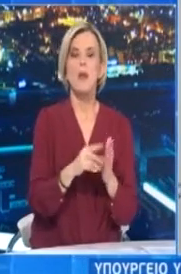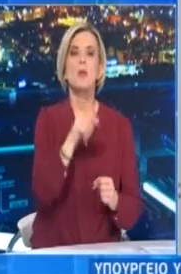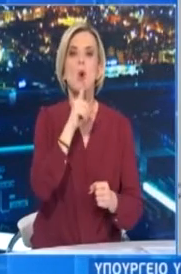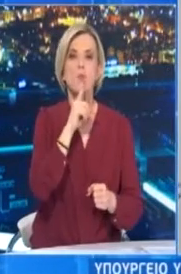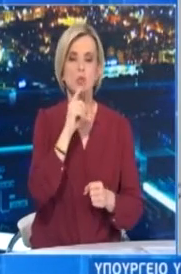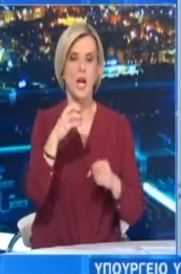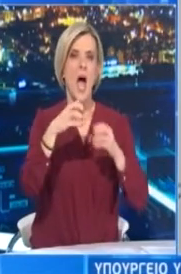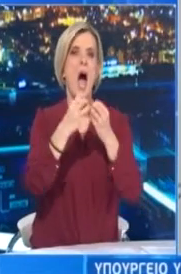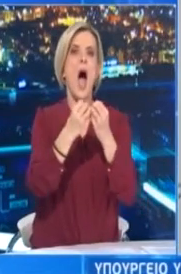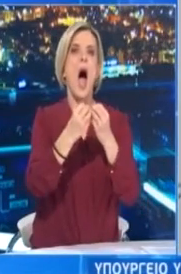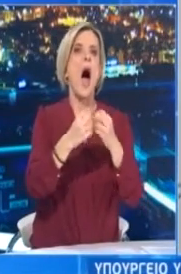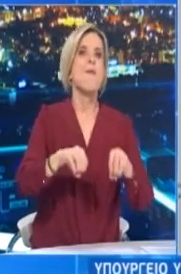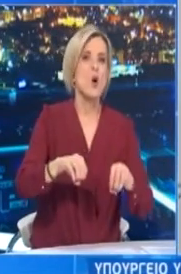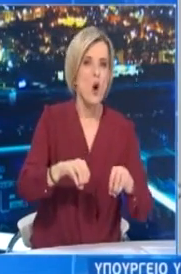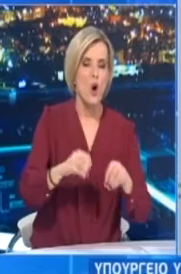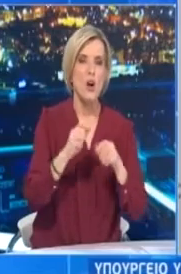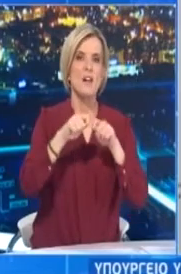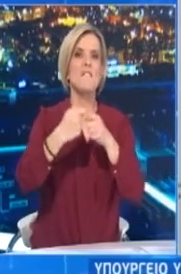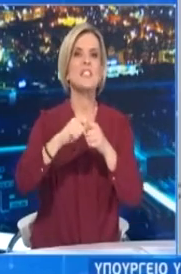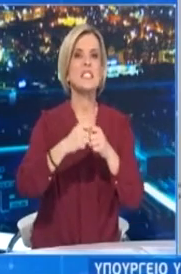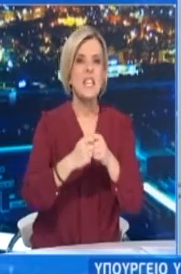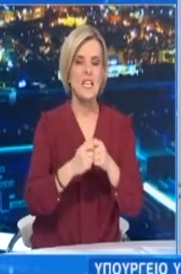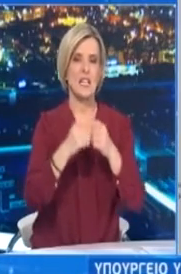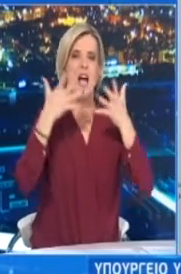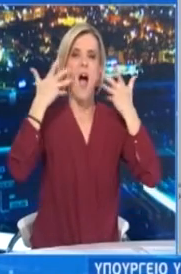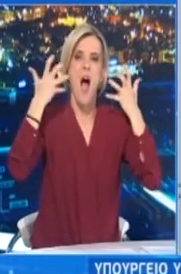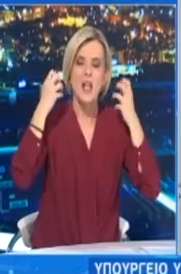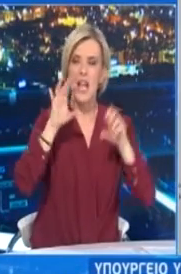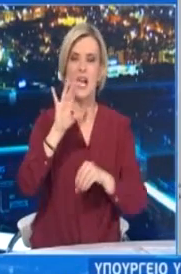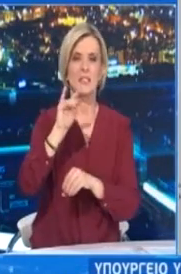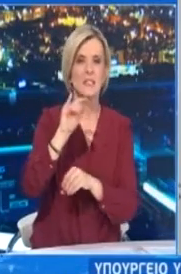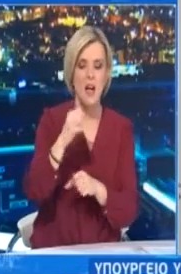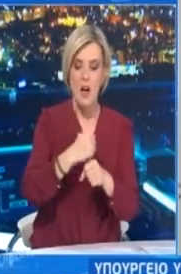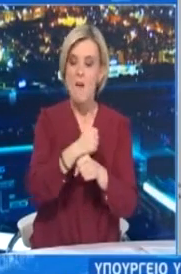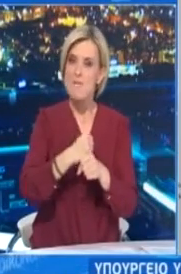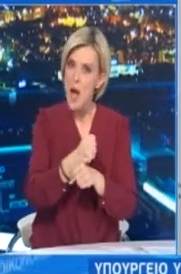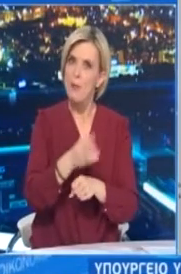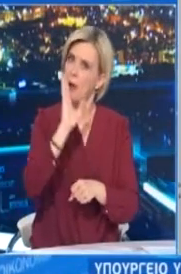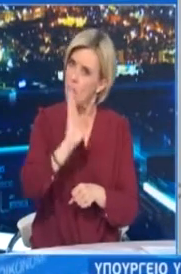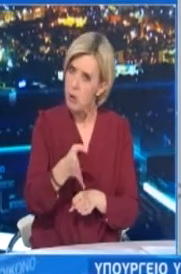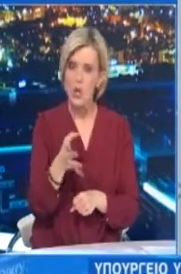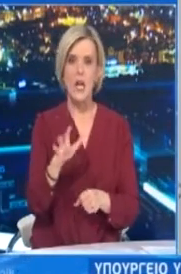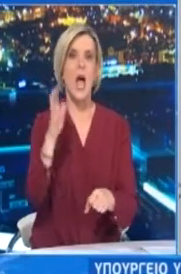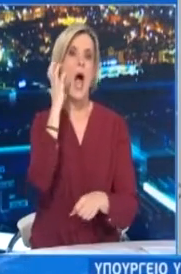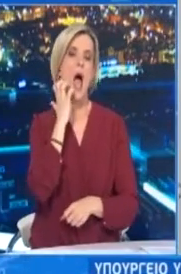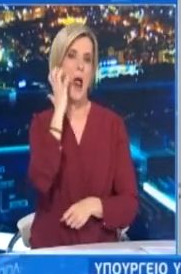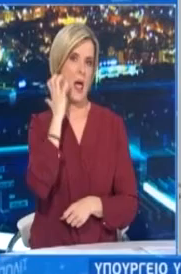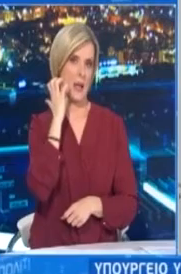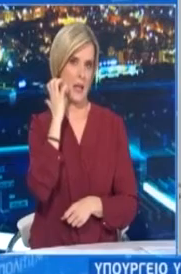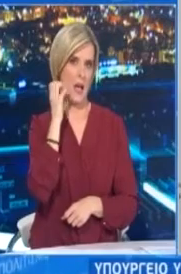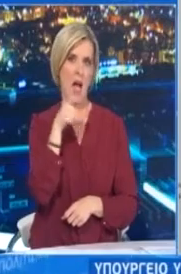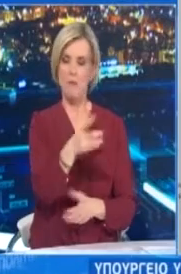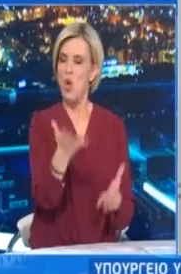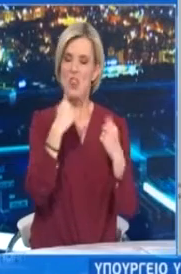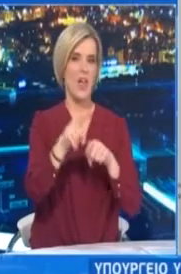το αυγό, το φιστίκι και άλλα, κατοικίδια, τσιμπήματα εντόμων, φάρμακα που χορηγούνται από το στόμα ή στο λέιτεξ, πιστεύετε ότι δεν